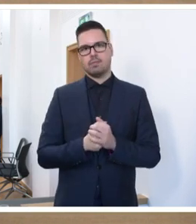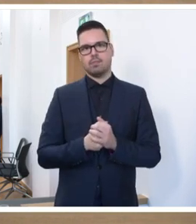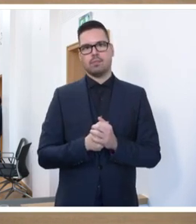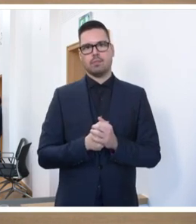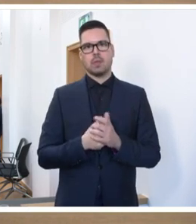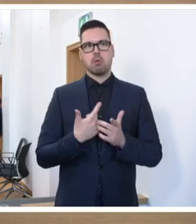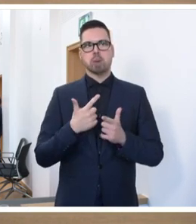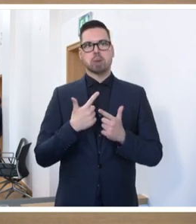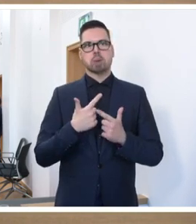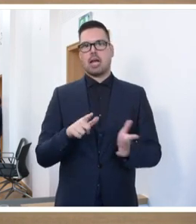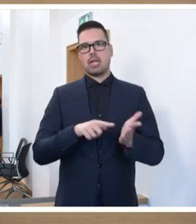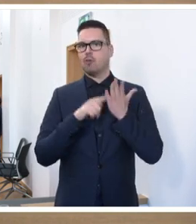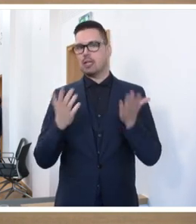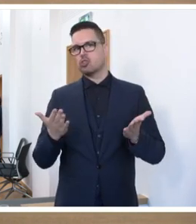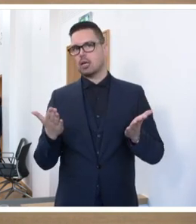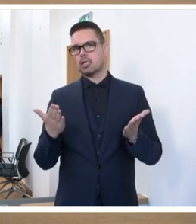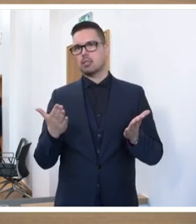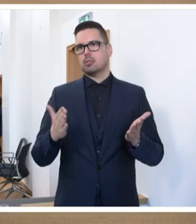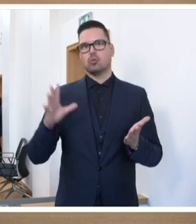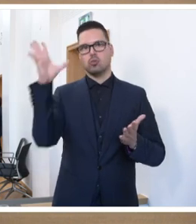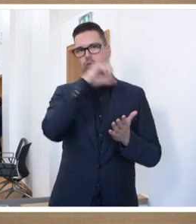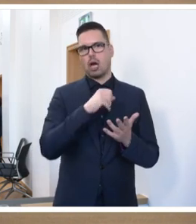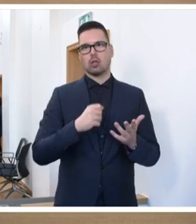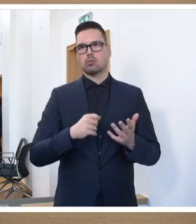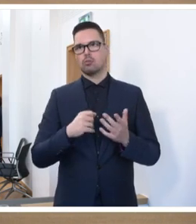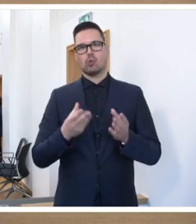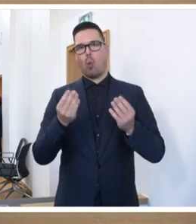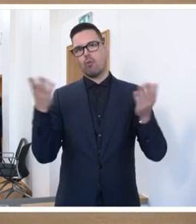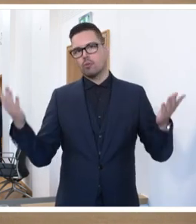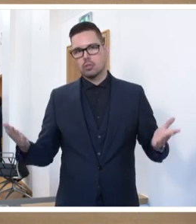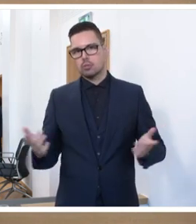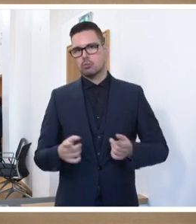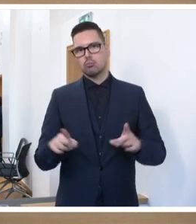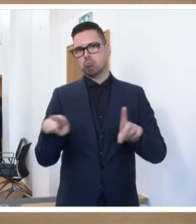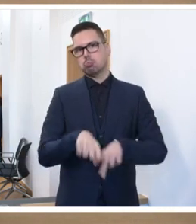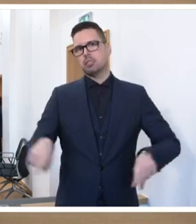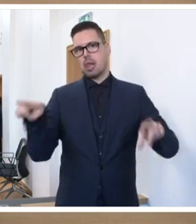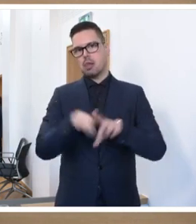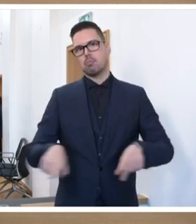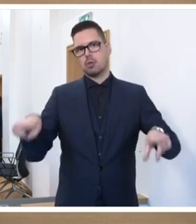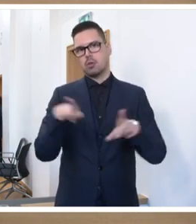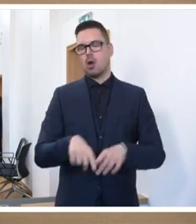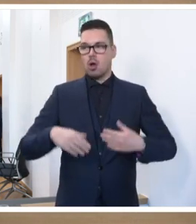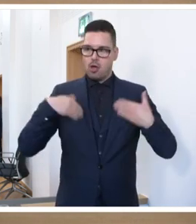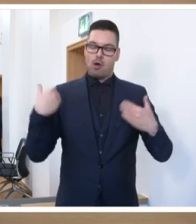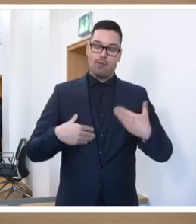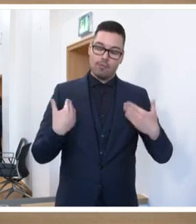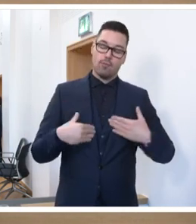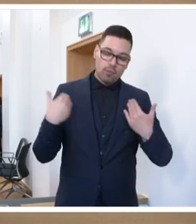gab keine besonderen Auffälligkeiten. Es war eine Nacht, wie sonst viele Silvesternächte in den Vorjahren waren. Da können wir sehr froh sein.